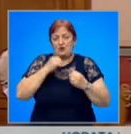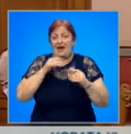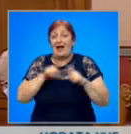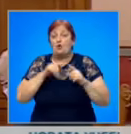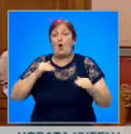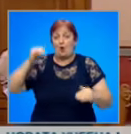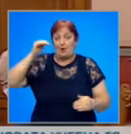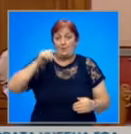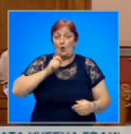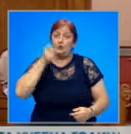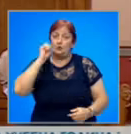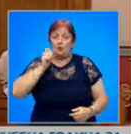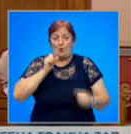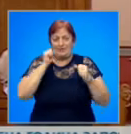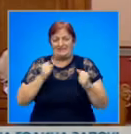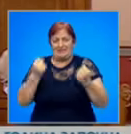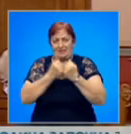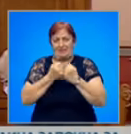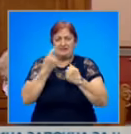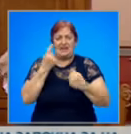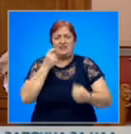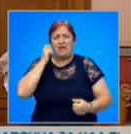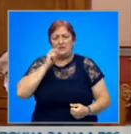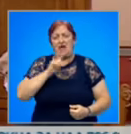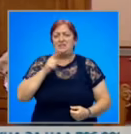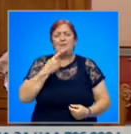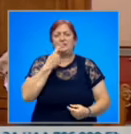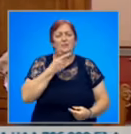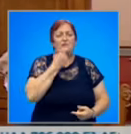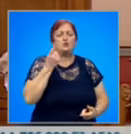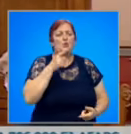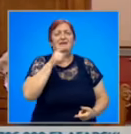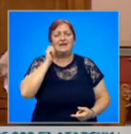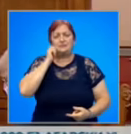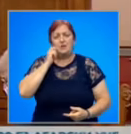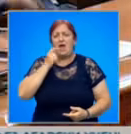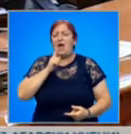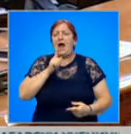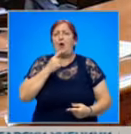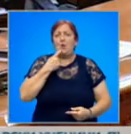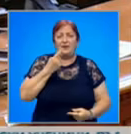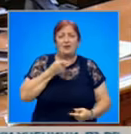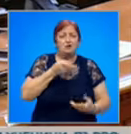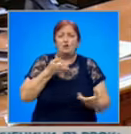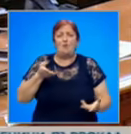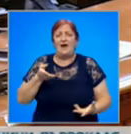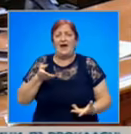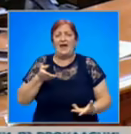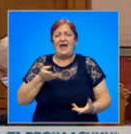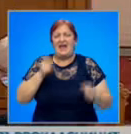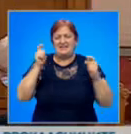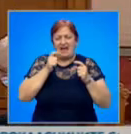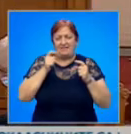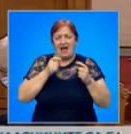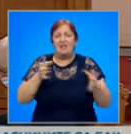големия, който да тропа, да слага на масата едни имена, да казва, няма да ме питаш кои са ти имена. И ако смееш да питаш, това е